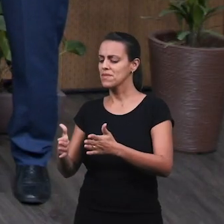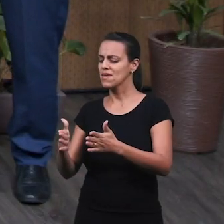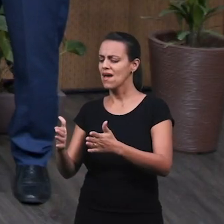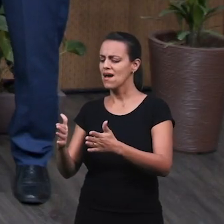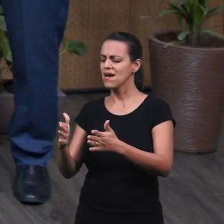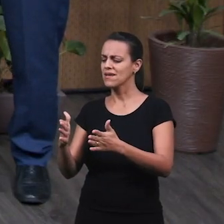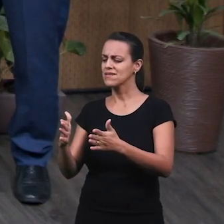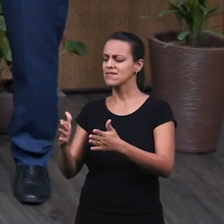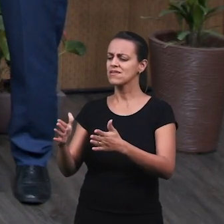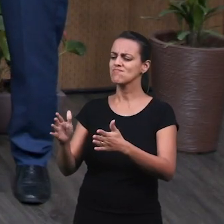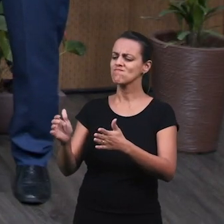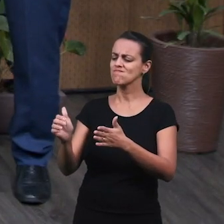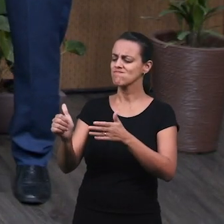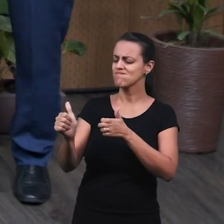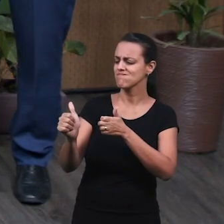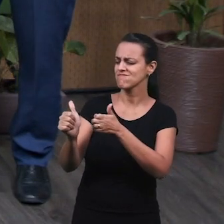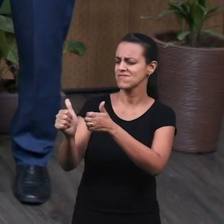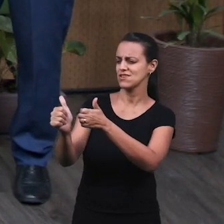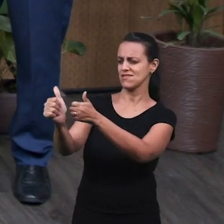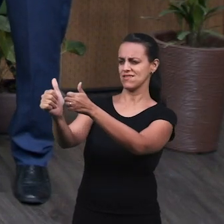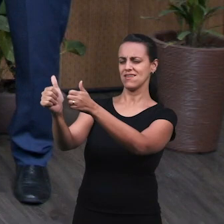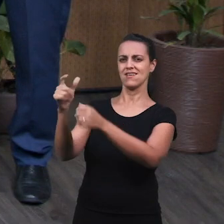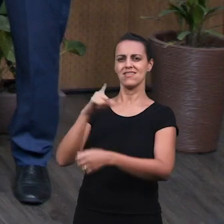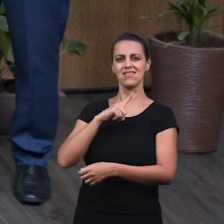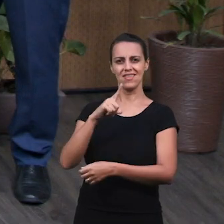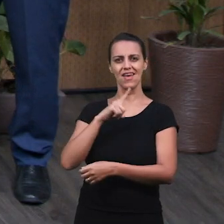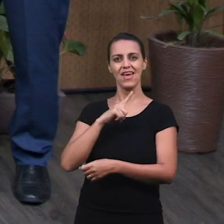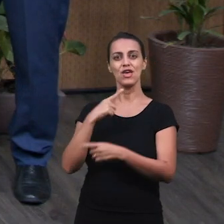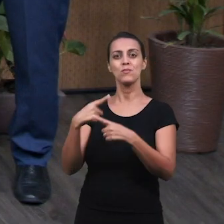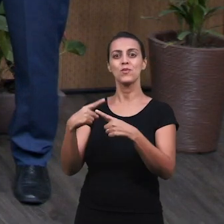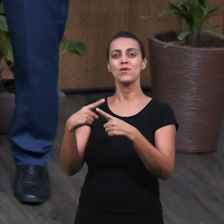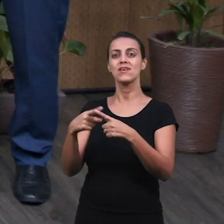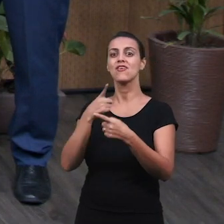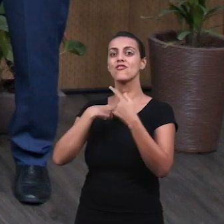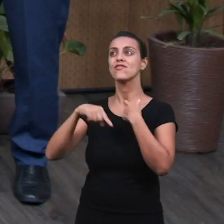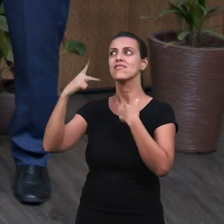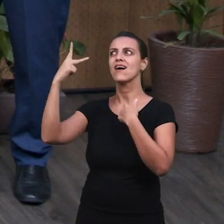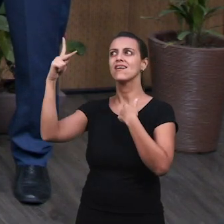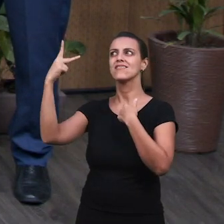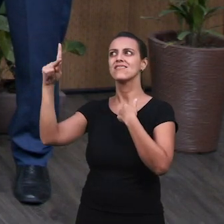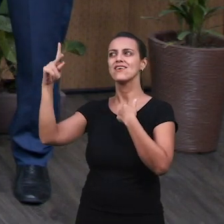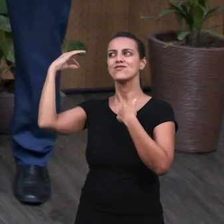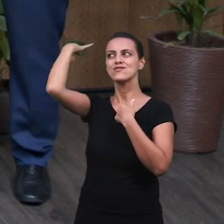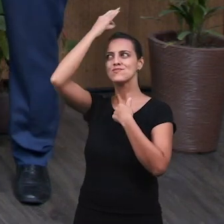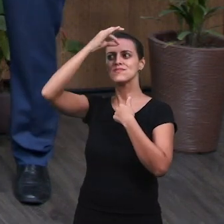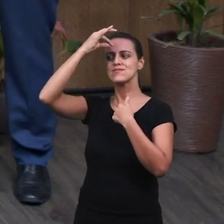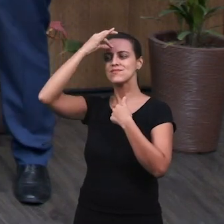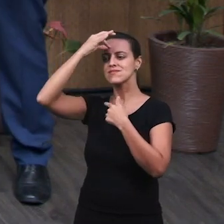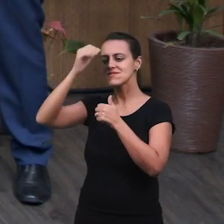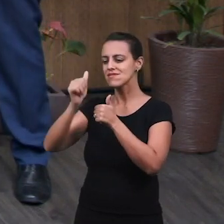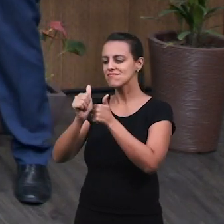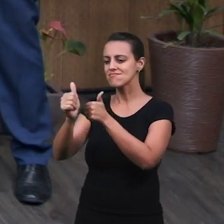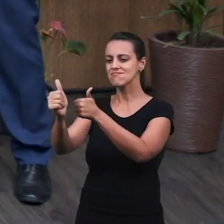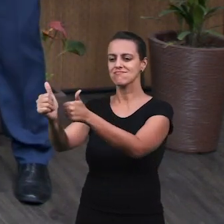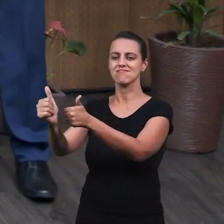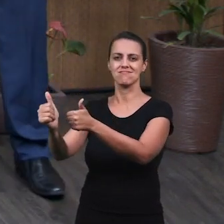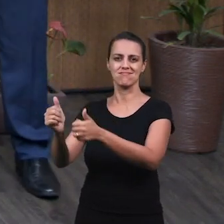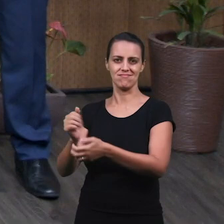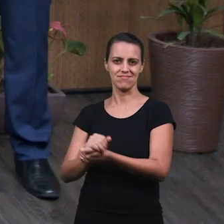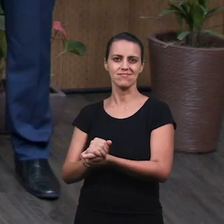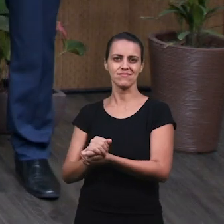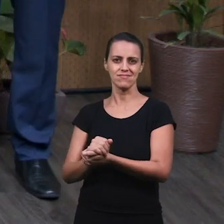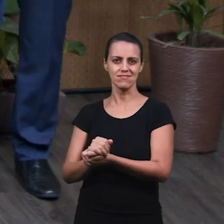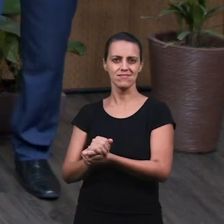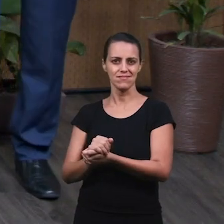selon ce qui est la volonté de Dieu, la direction du Saint-Esprit, la révélation de Logos de